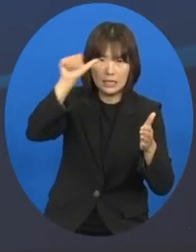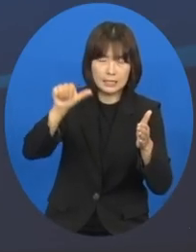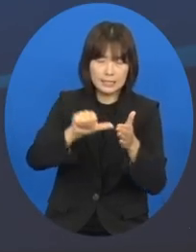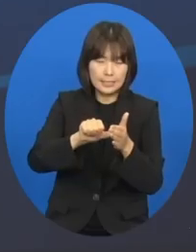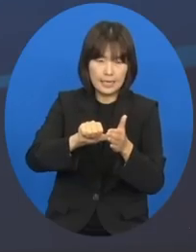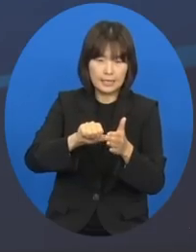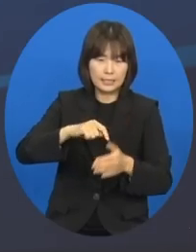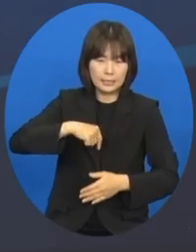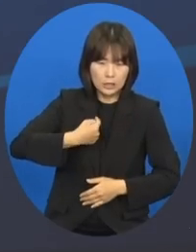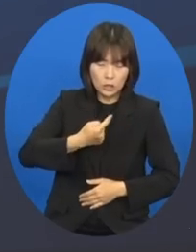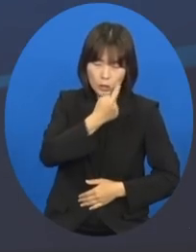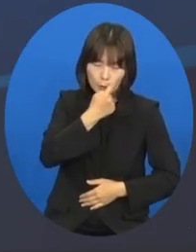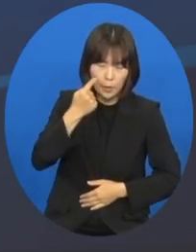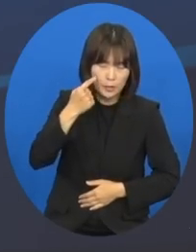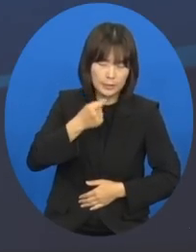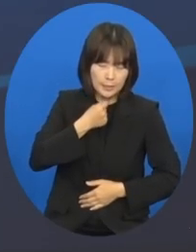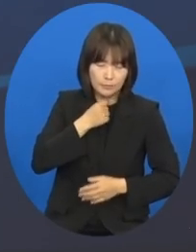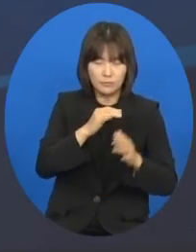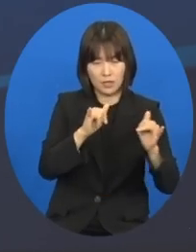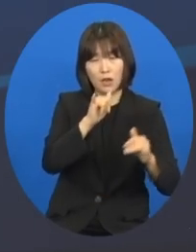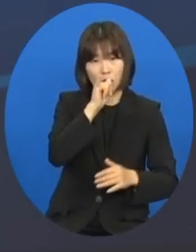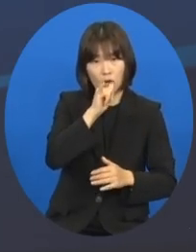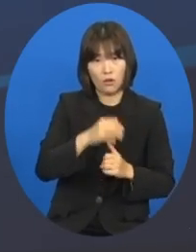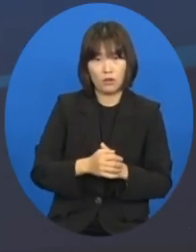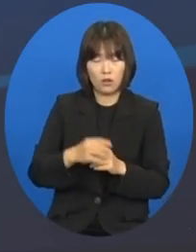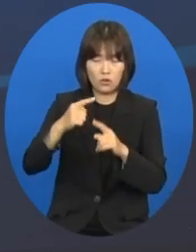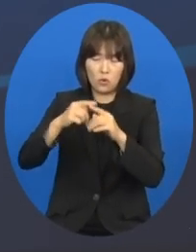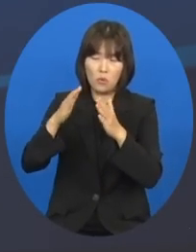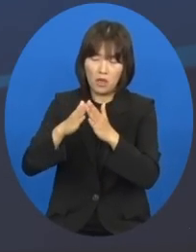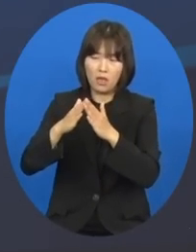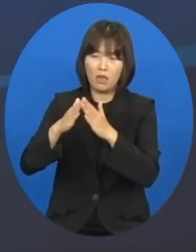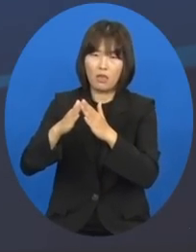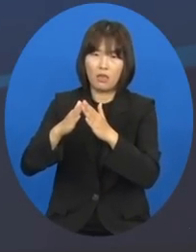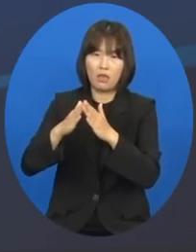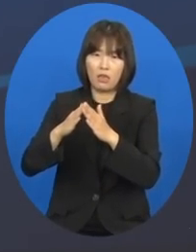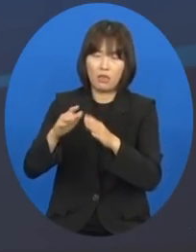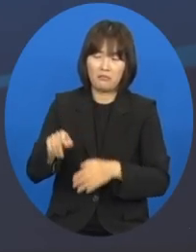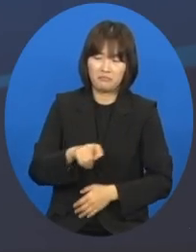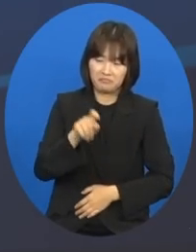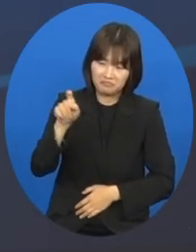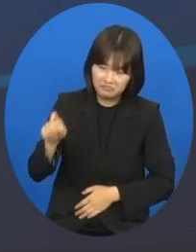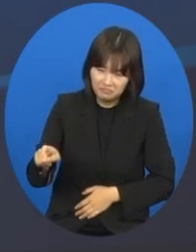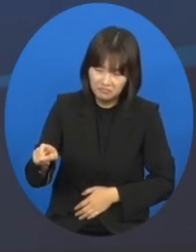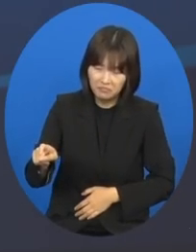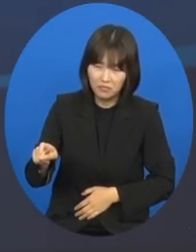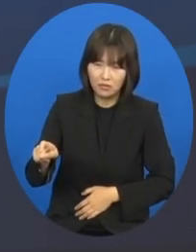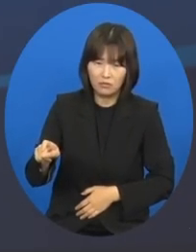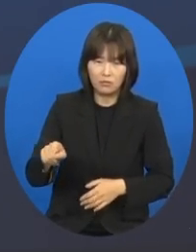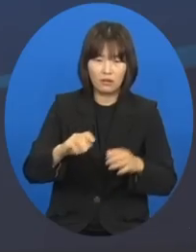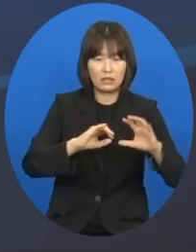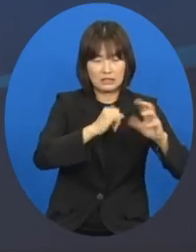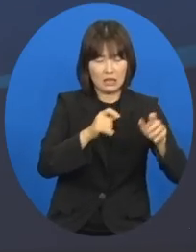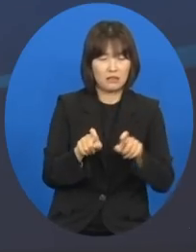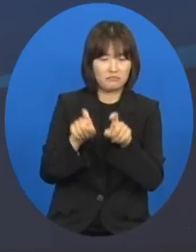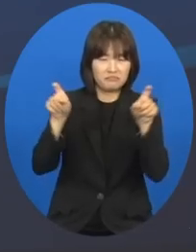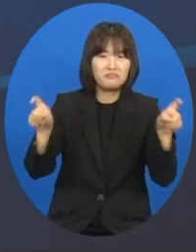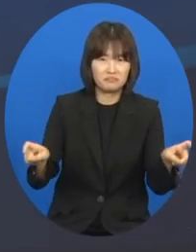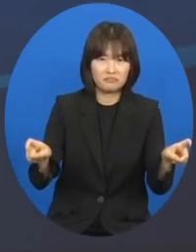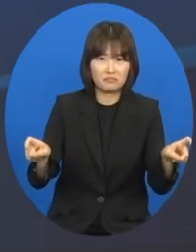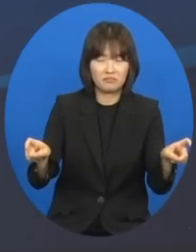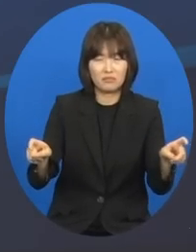증명을 하고 싶어하는 사람들이 있어요 교회는 그냥 한발만 걸쳐놓고 하나님 알아요 그런데 하나님이 아니라